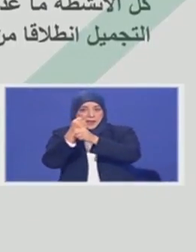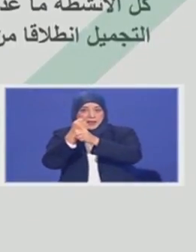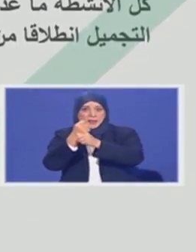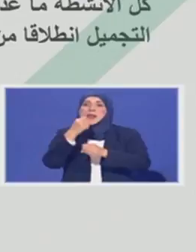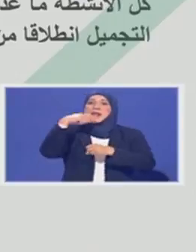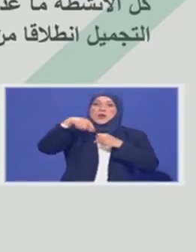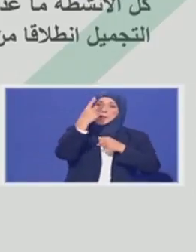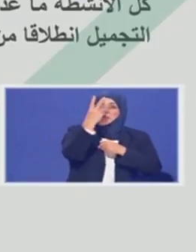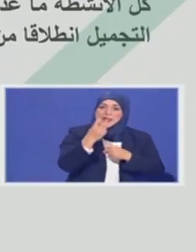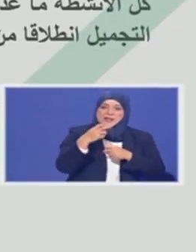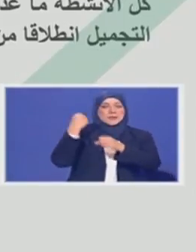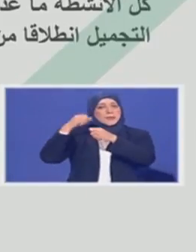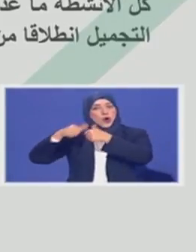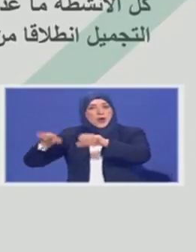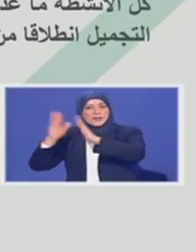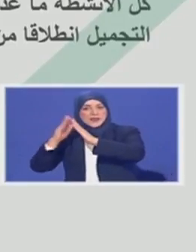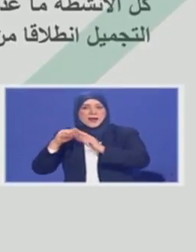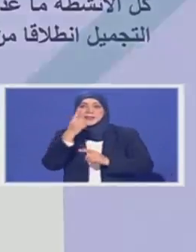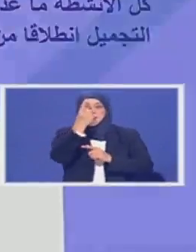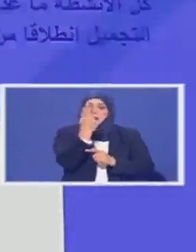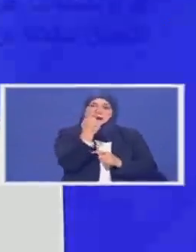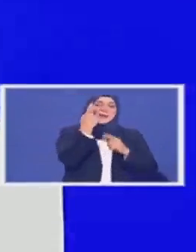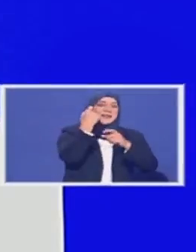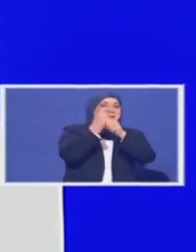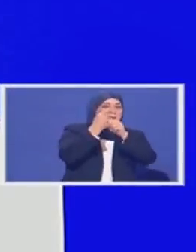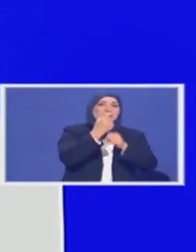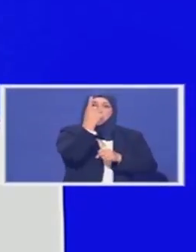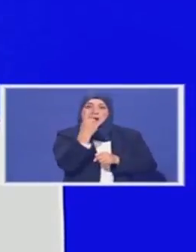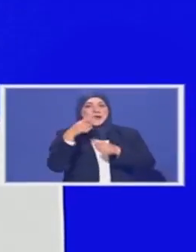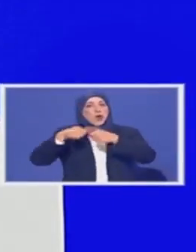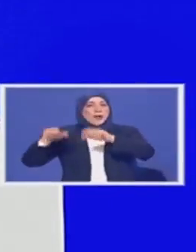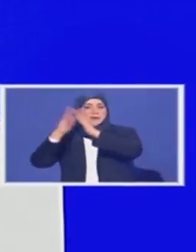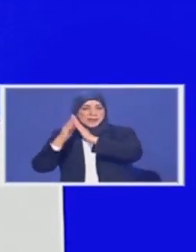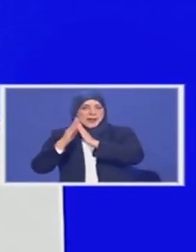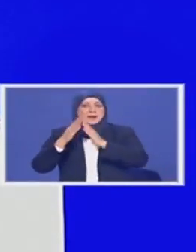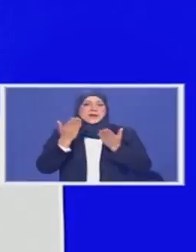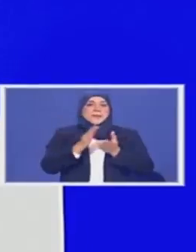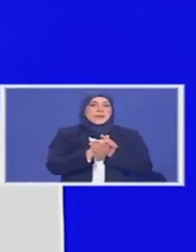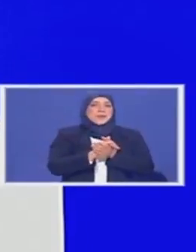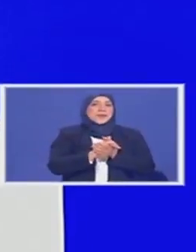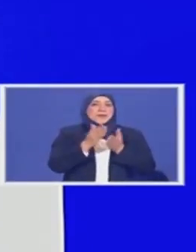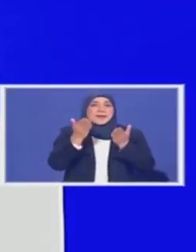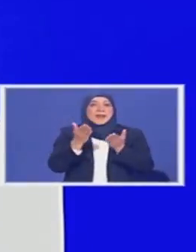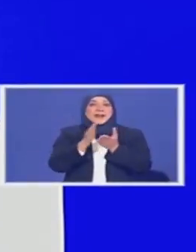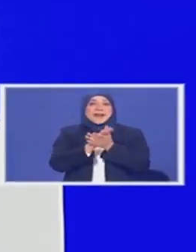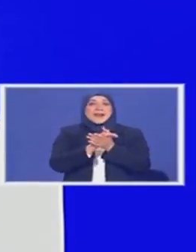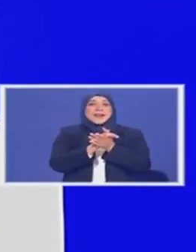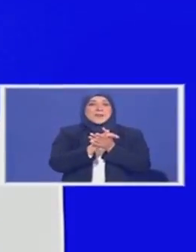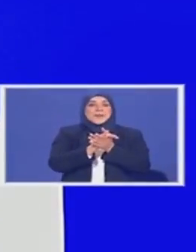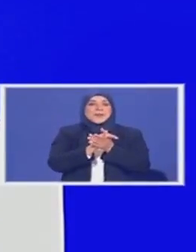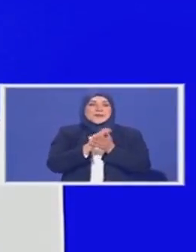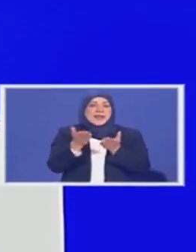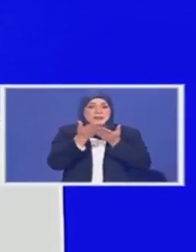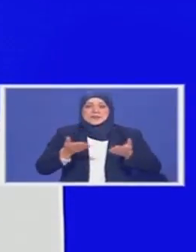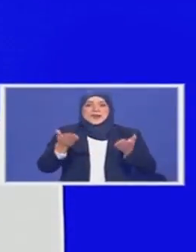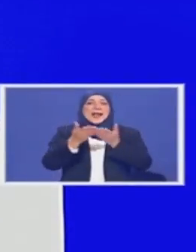العمل يوم عمل ويوم راحة، وهذه باش يكون حسب يعني جوغ بيغ جوغ امبيغ حسب